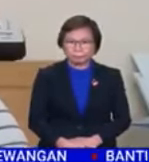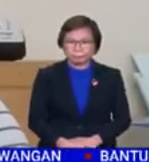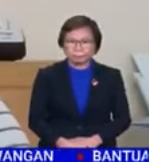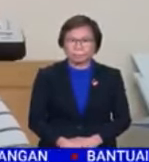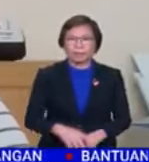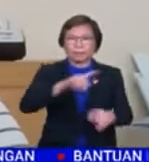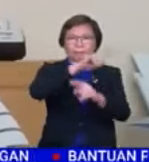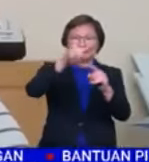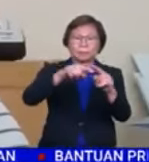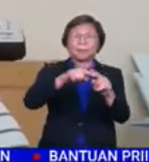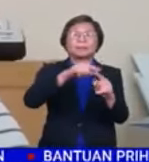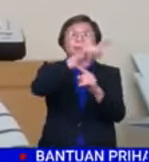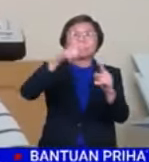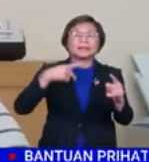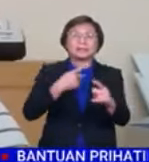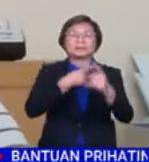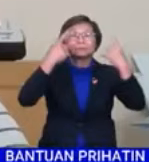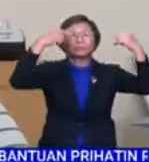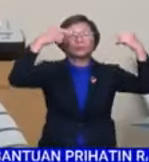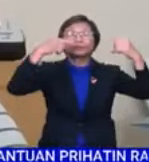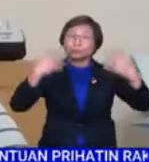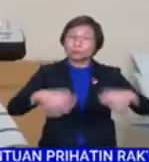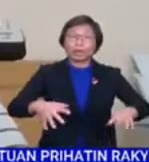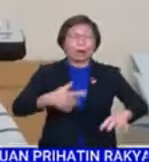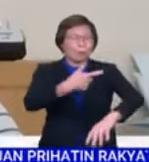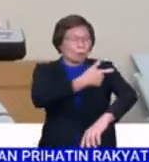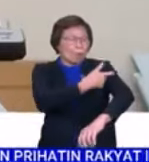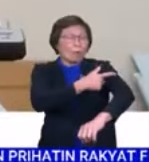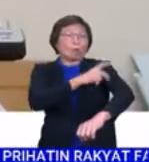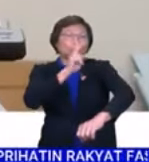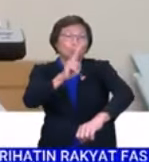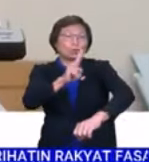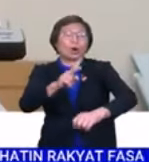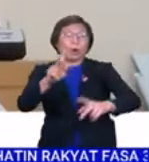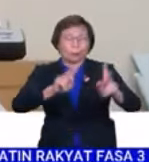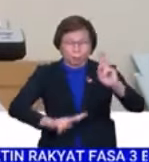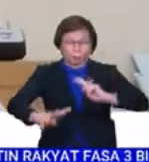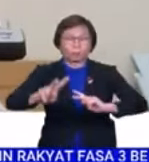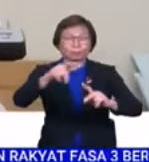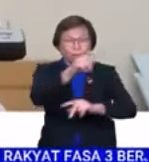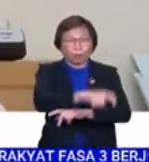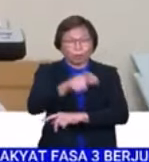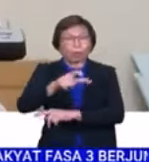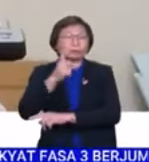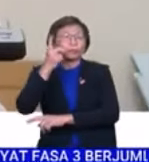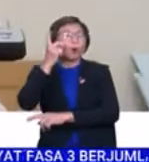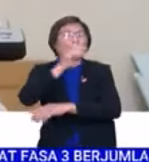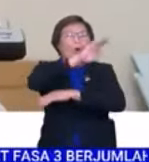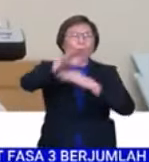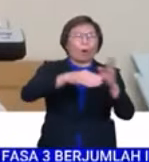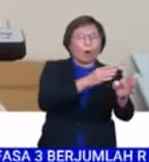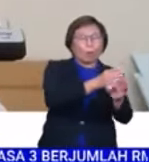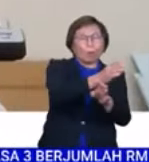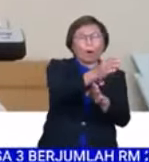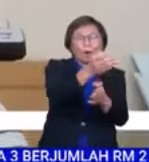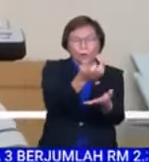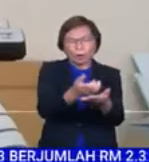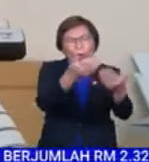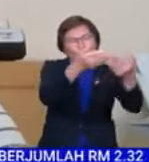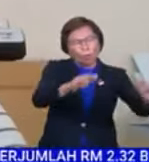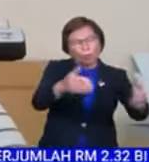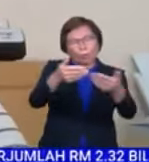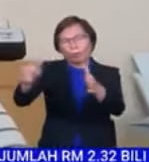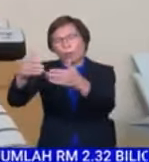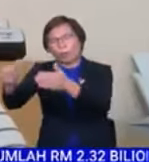di dalam publik kita telah mencapai pasti lengkap di kalangan dapur dewasa adalah sebuah Aduh ini dan semua sektor ekonomi kembali dibuka